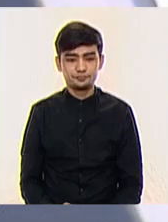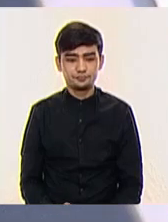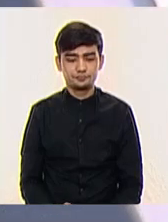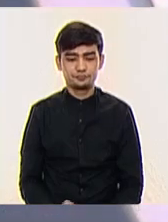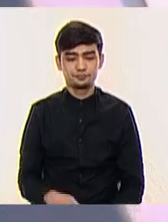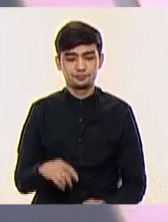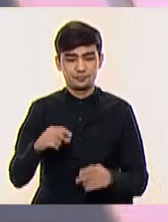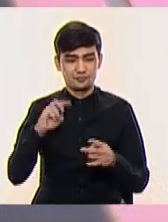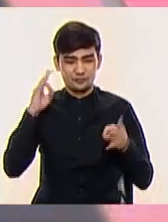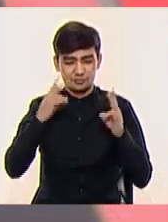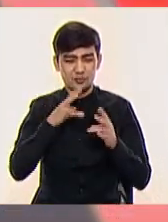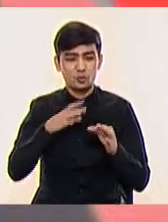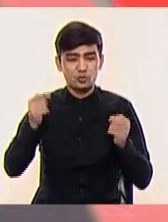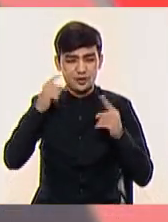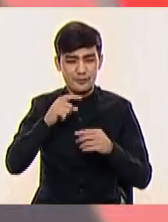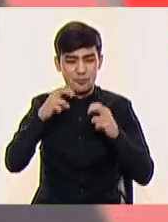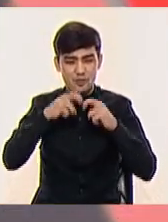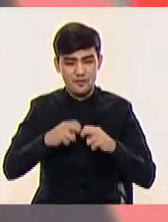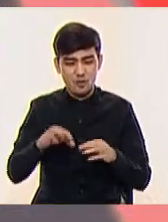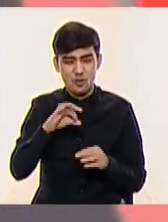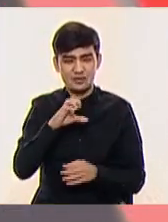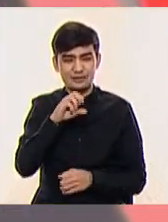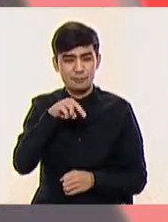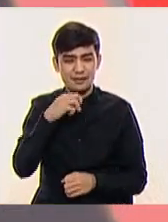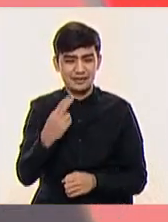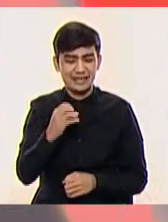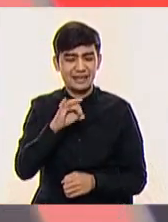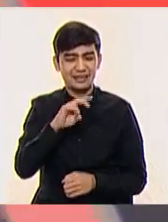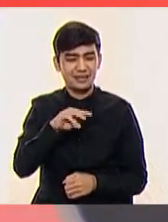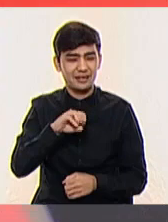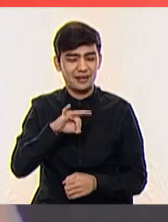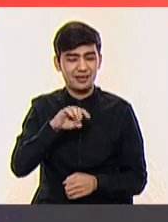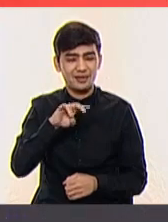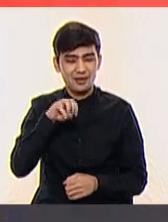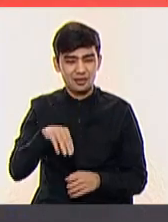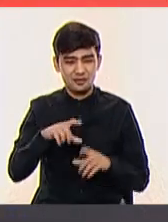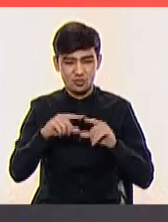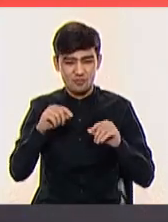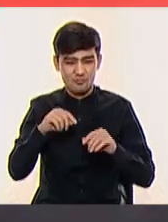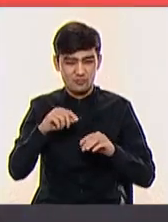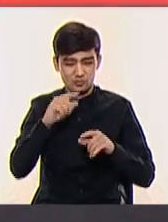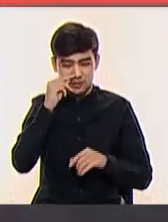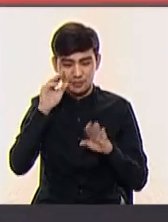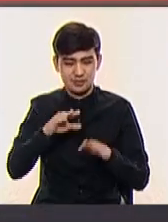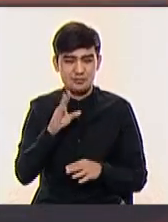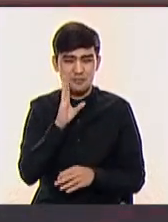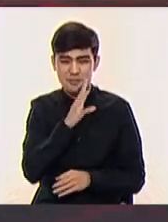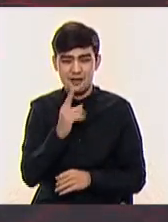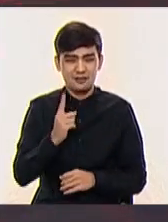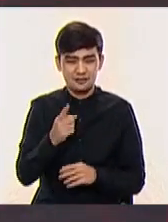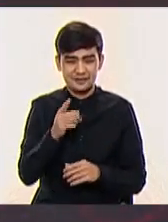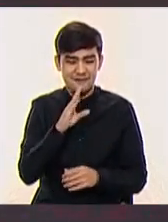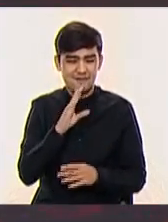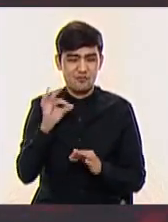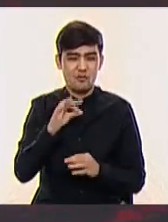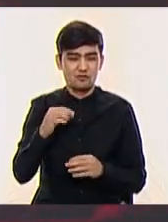стали известны результаты проверки специнтерната в шымкенте напомню ранее жалобу на это учреждение написала мать одной из воспитанниц